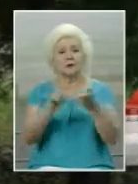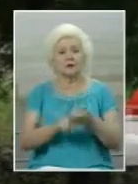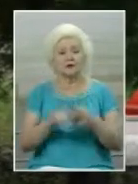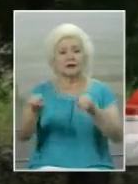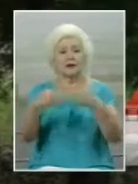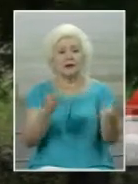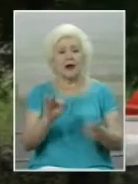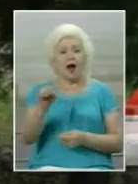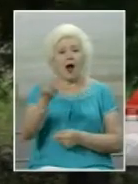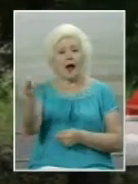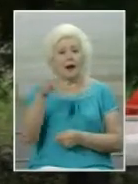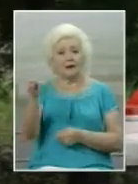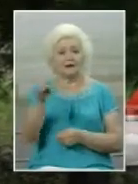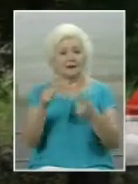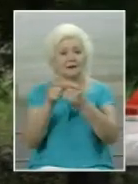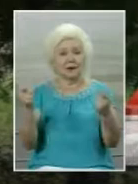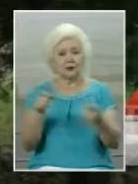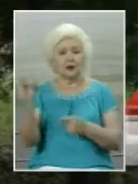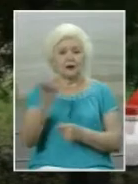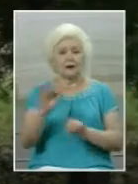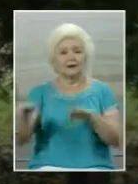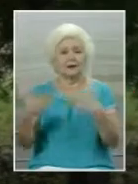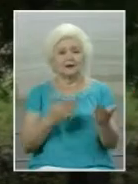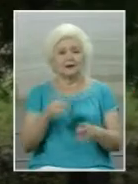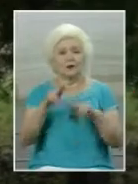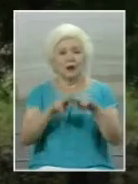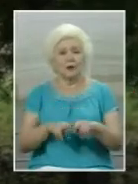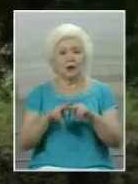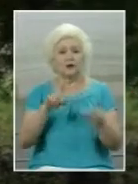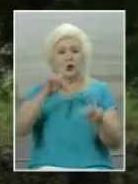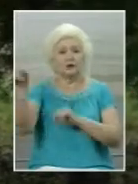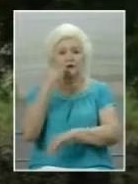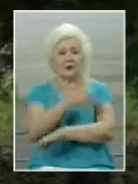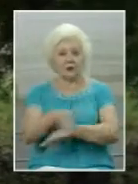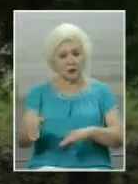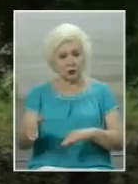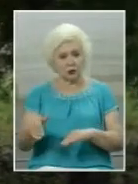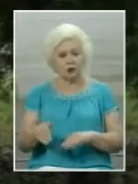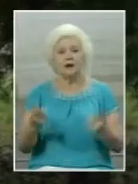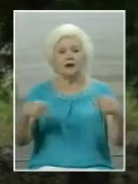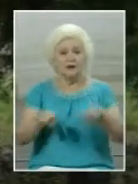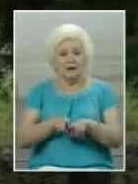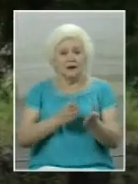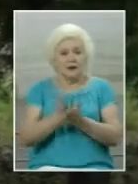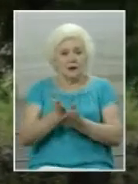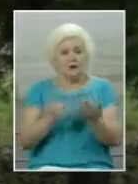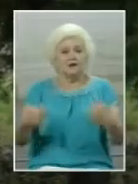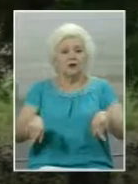видачею ID-карток і з видачею паспорта для виїзду за кордон. Це такі послуги,